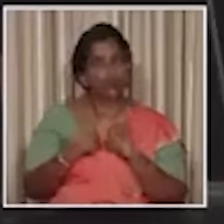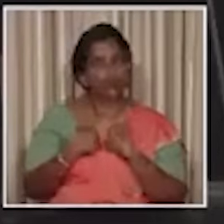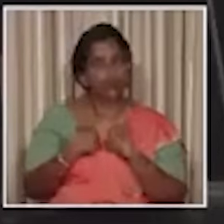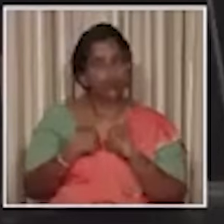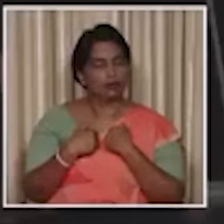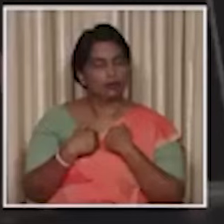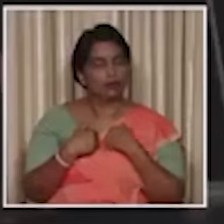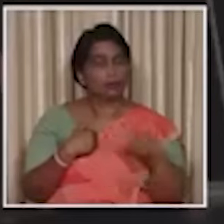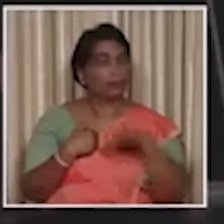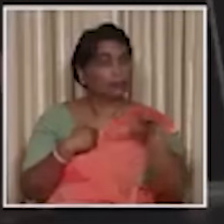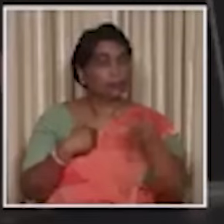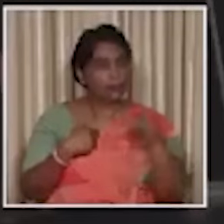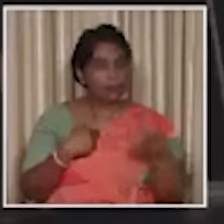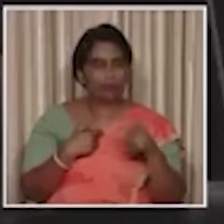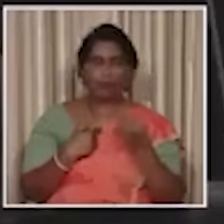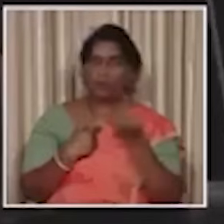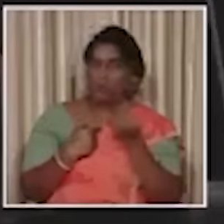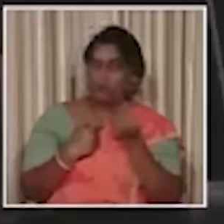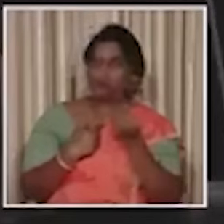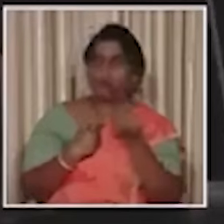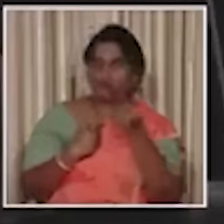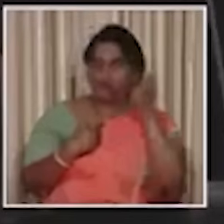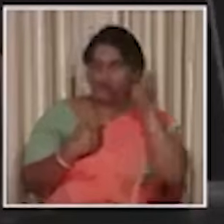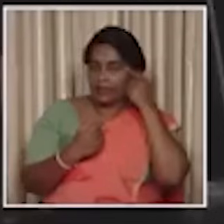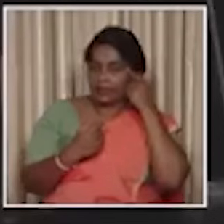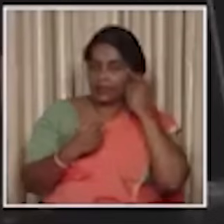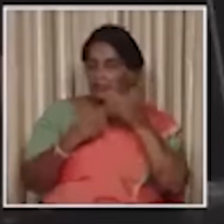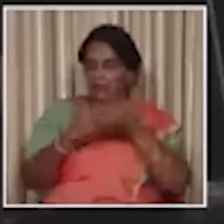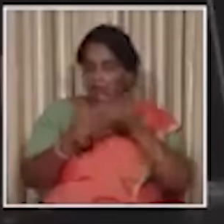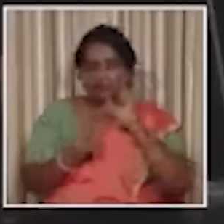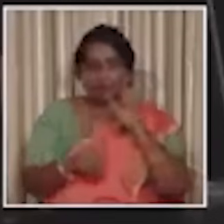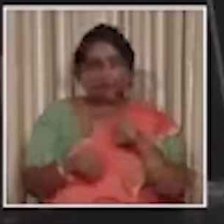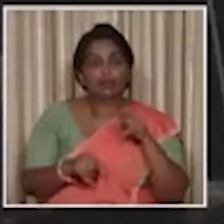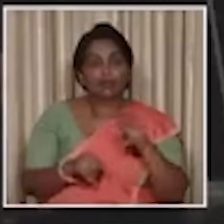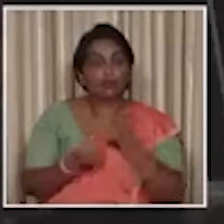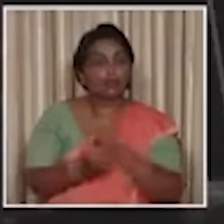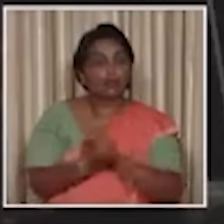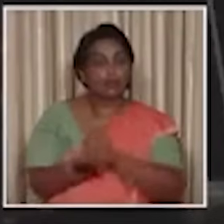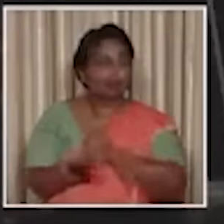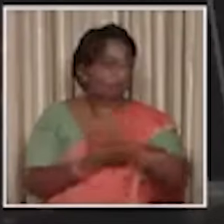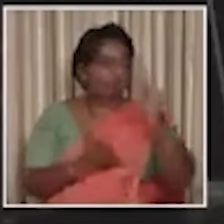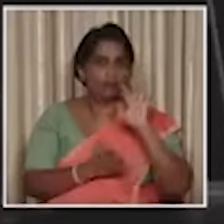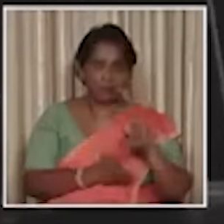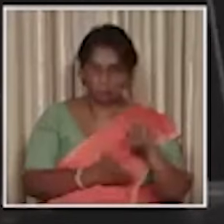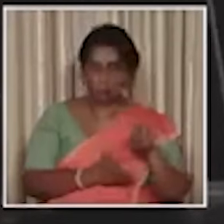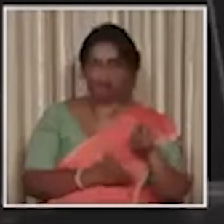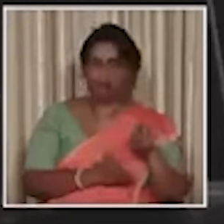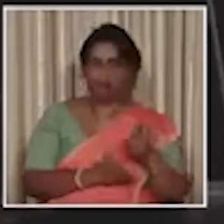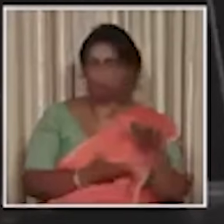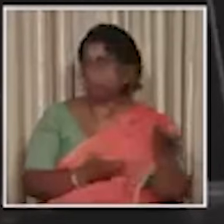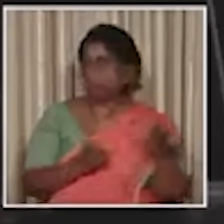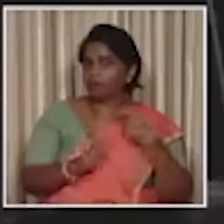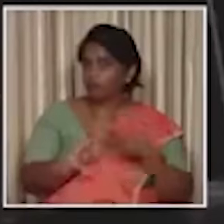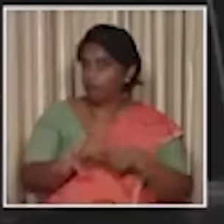ஒரு சின்ன தூபியை போலீசார் இனவரி கொண்டு மிக மோசமாக நேற்று உடைத்தறிந்திருக்கிறார்கள். இது இந்த நாட்டுக்கு கேவலமாக இல்லையா?